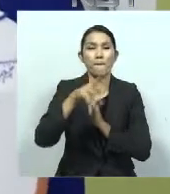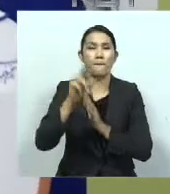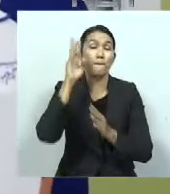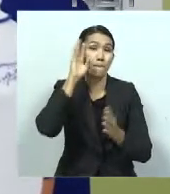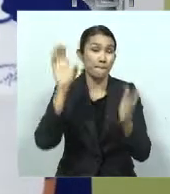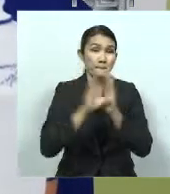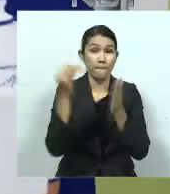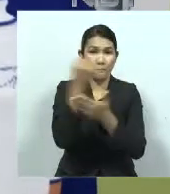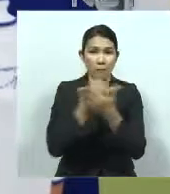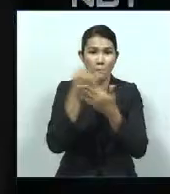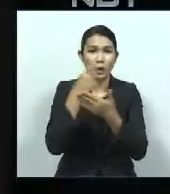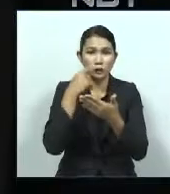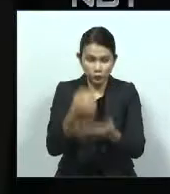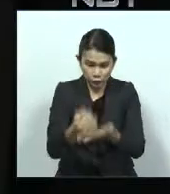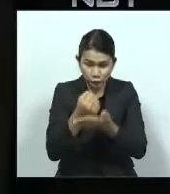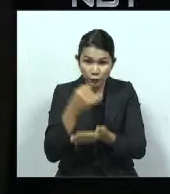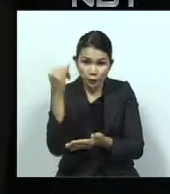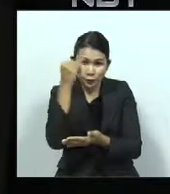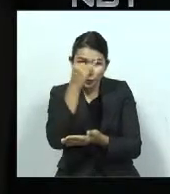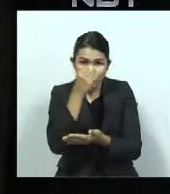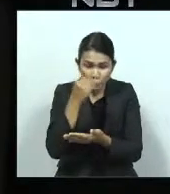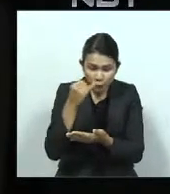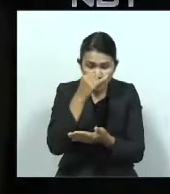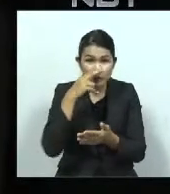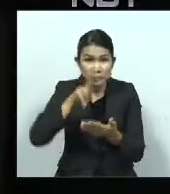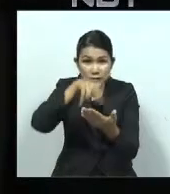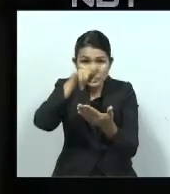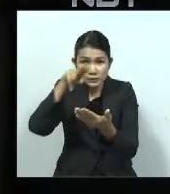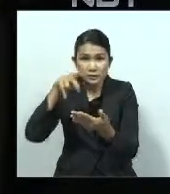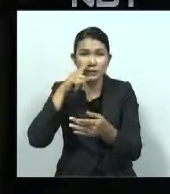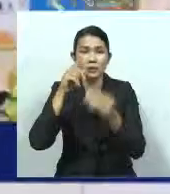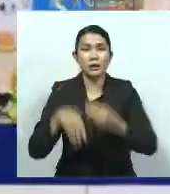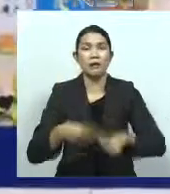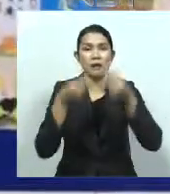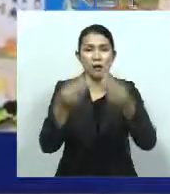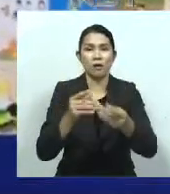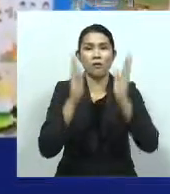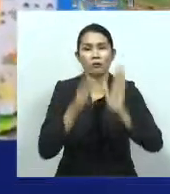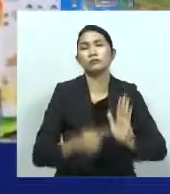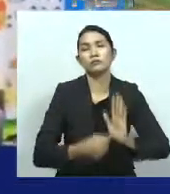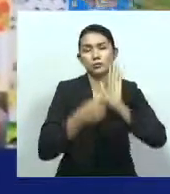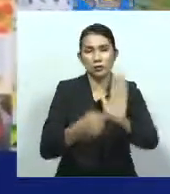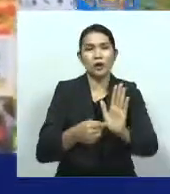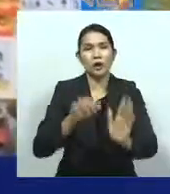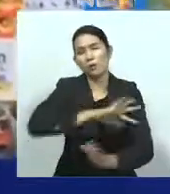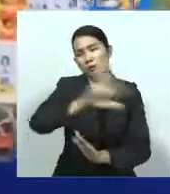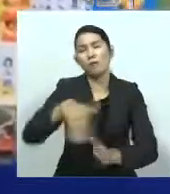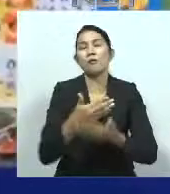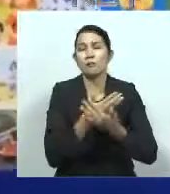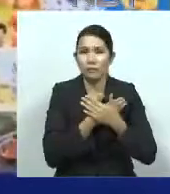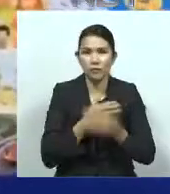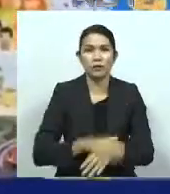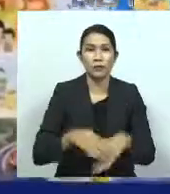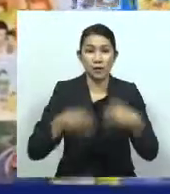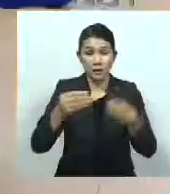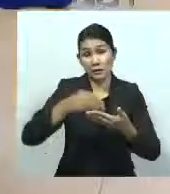าดที่นักเรียนได้ช่วยกันวาดและลงสีด้วยความตั้งใจเพื่อเป็นของขวัญให้กับบุคคลต้นแบบและเป็นที่รักยิ่งโดยให้นักเรียน